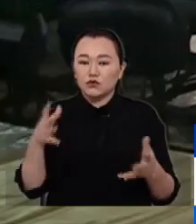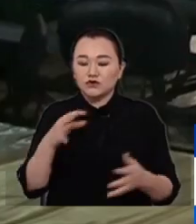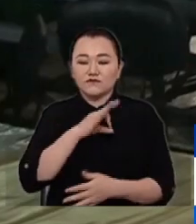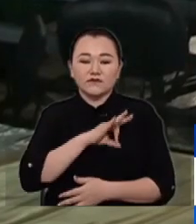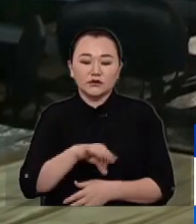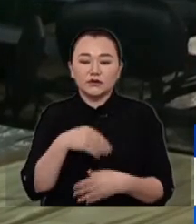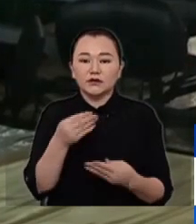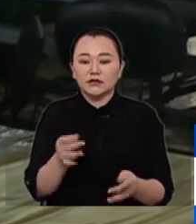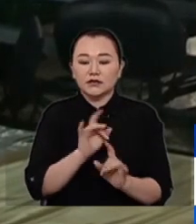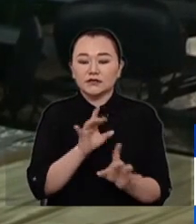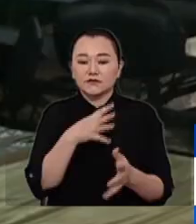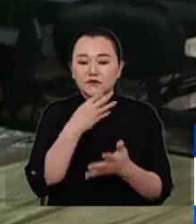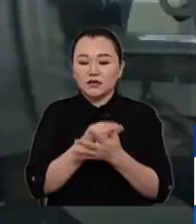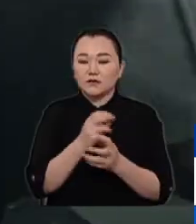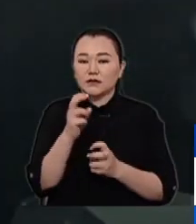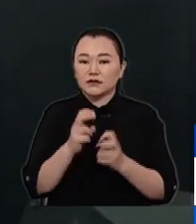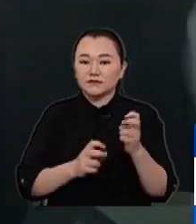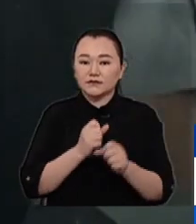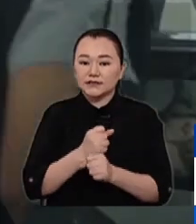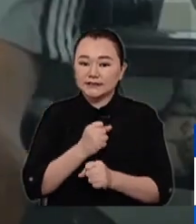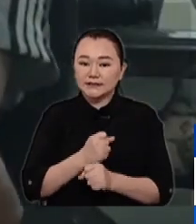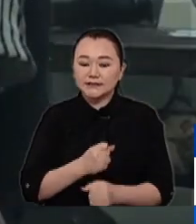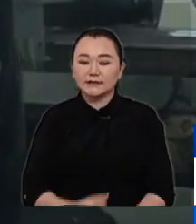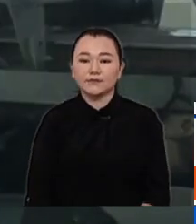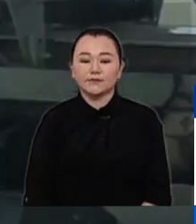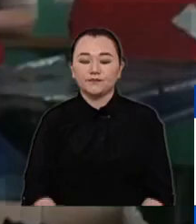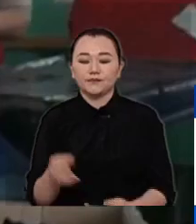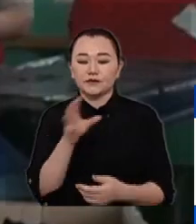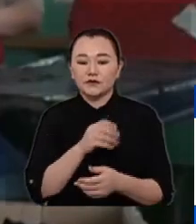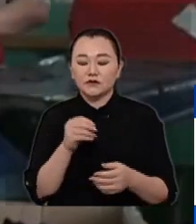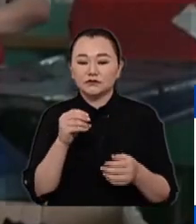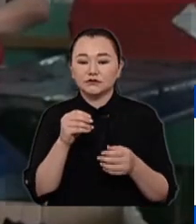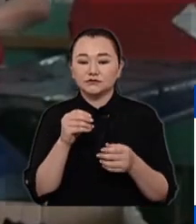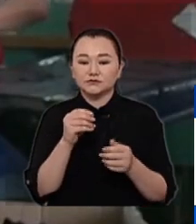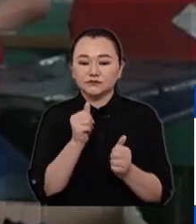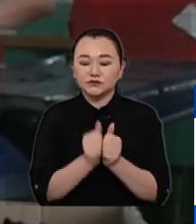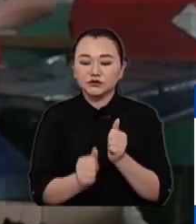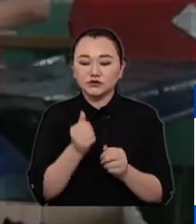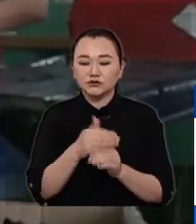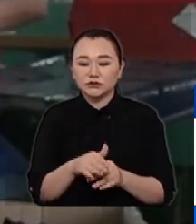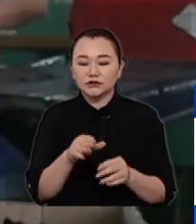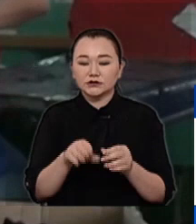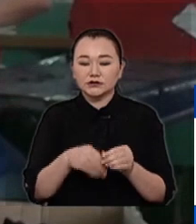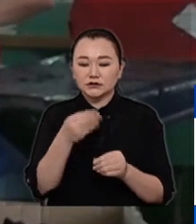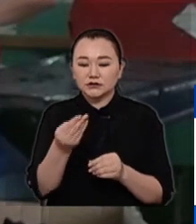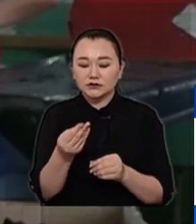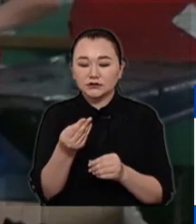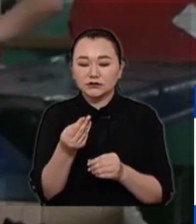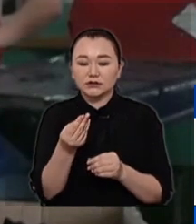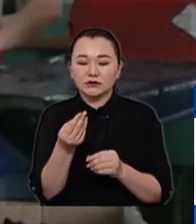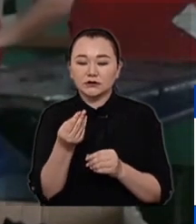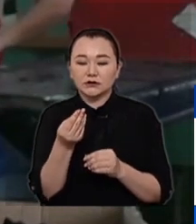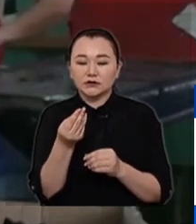преимуществ, рассказывают отечественные производители. У нас совесть чиста. Вытаскиваем QR-код. Вот